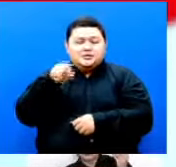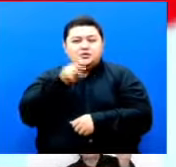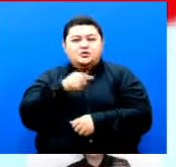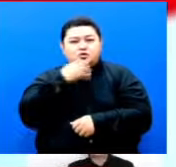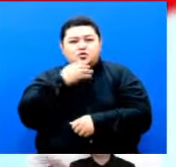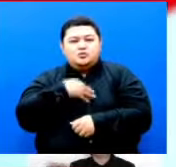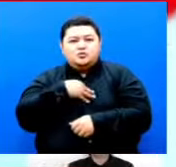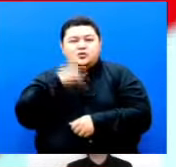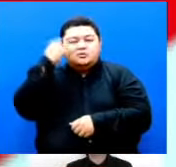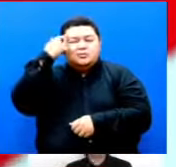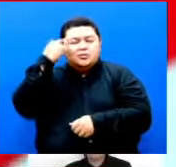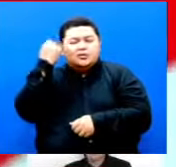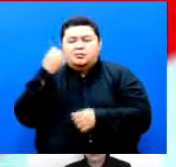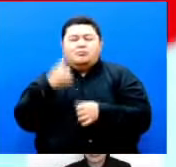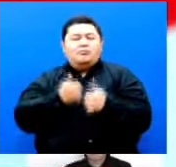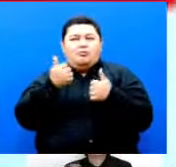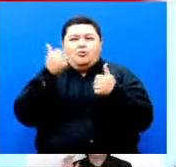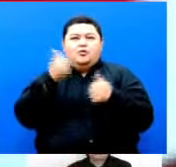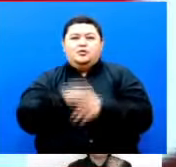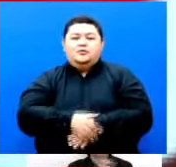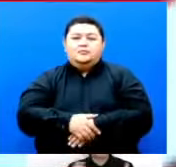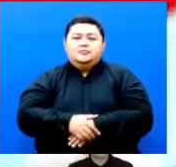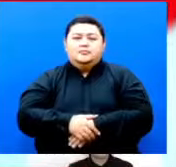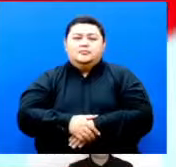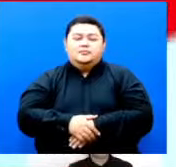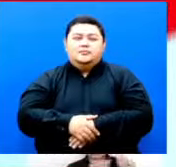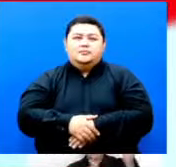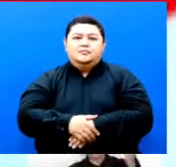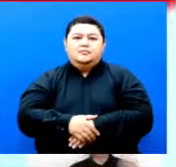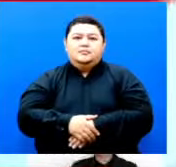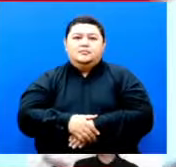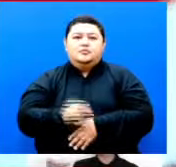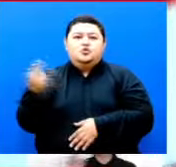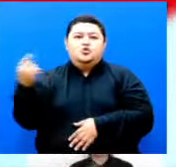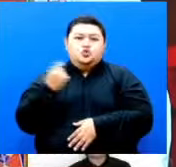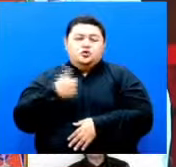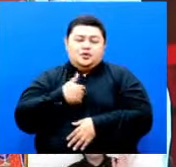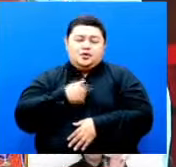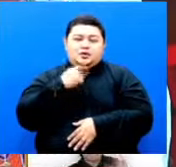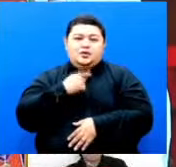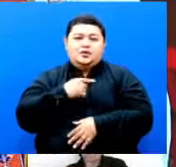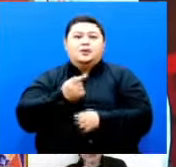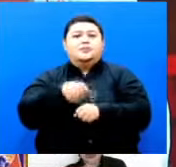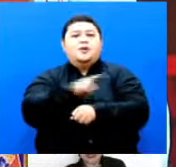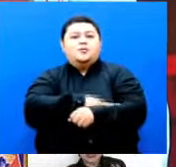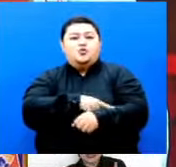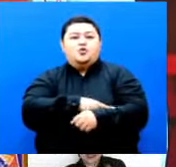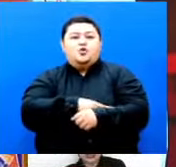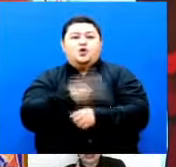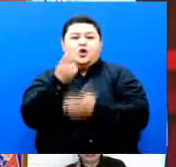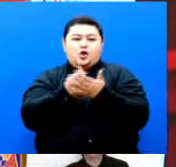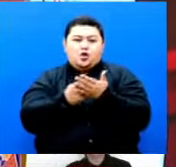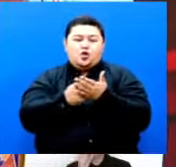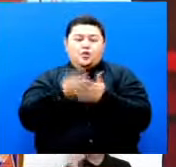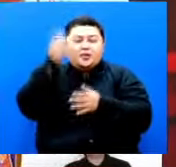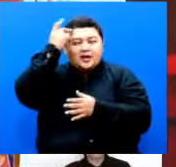potensiluarbiasa,baikGenerasiZmaupun milenial.Secarapribadi,sayapercaya potensiekonomikreatifiniharus